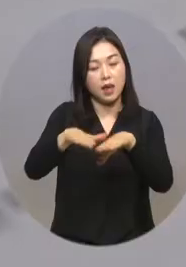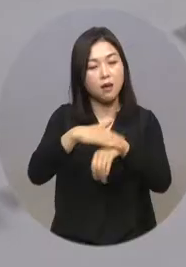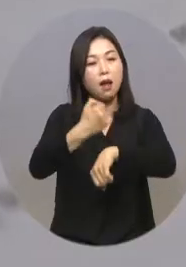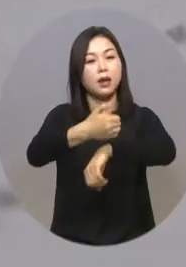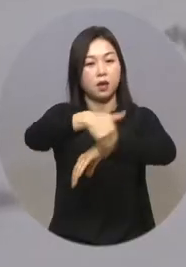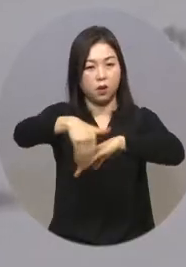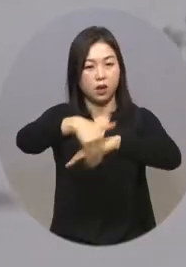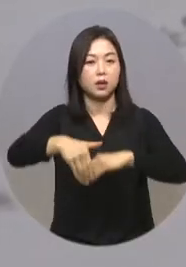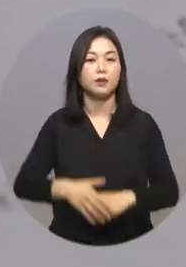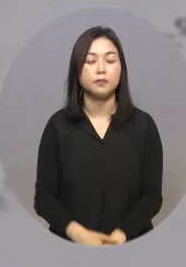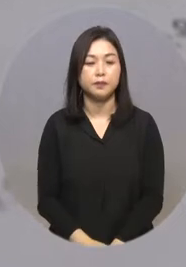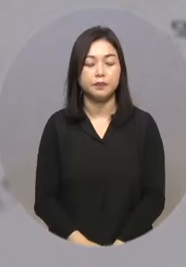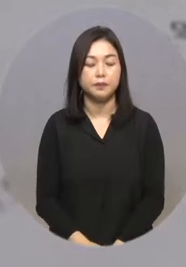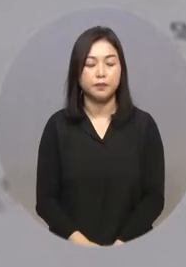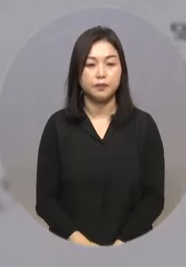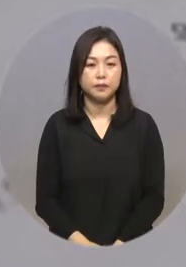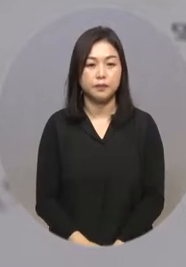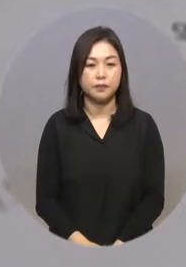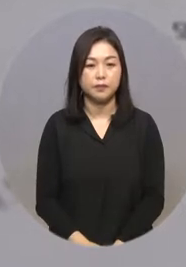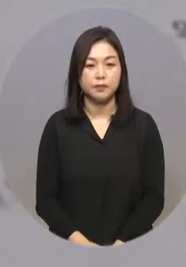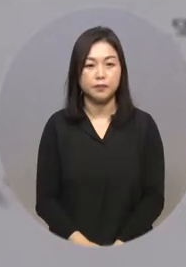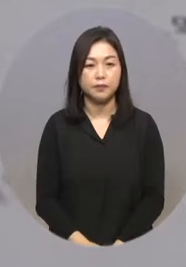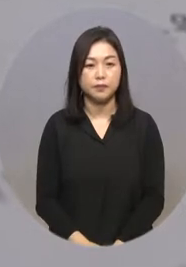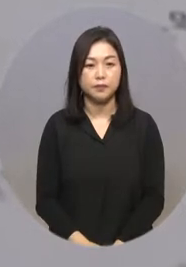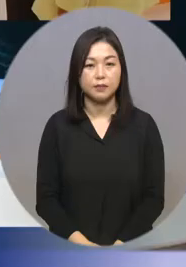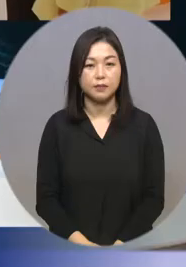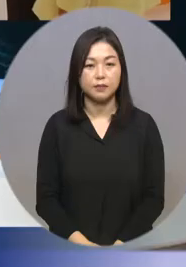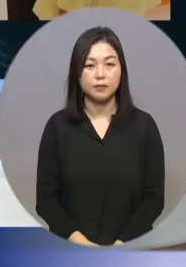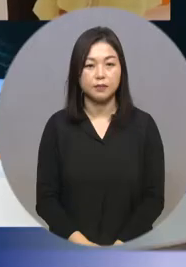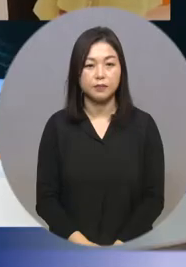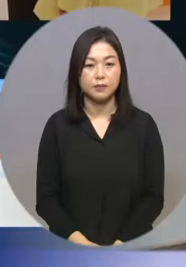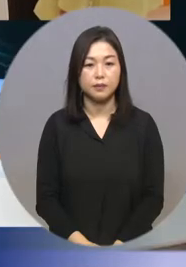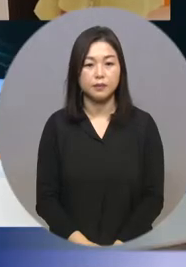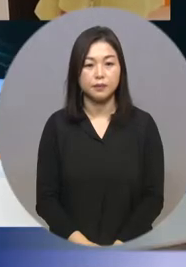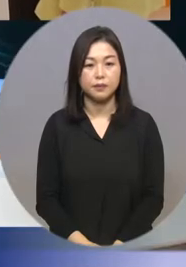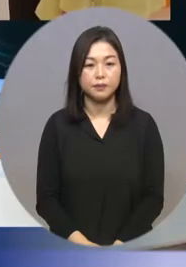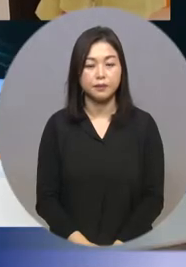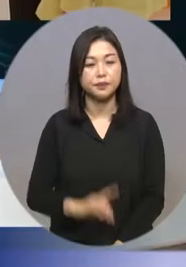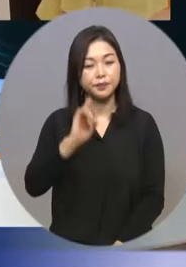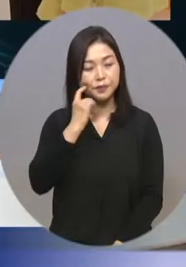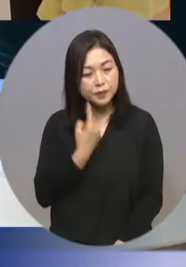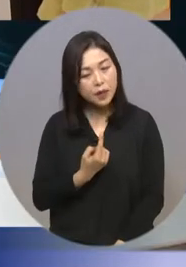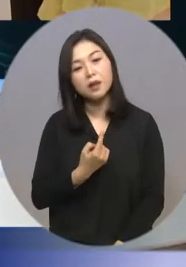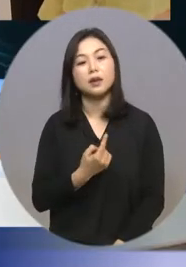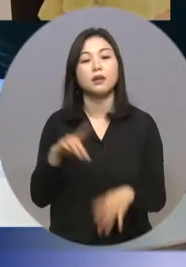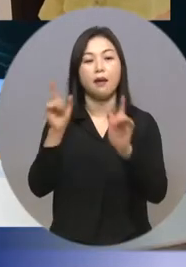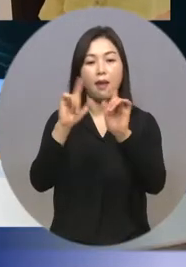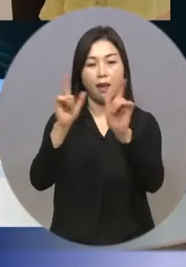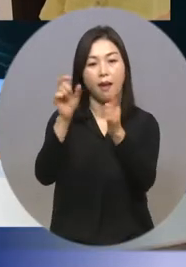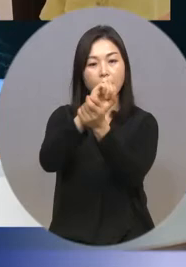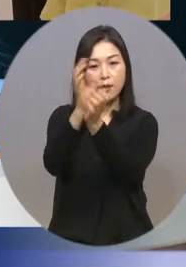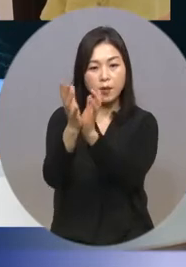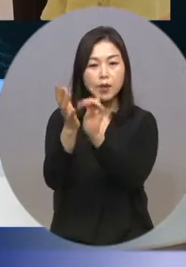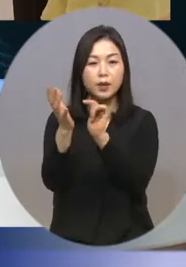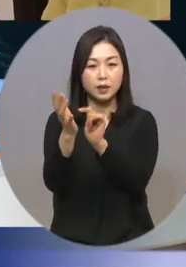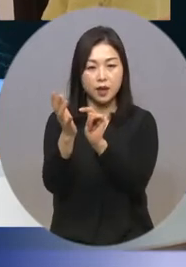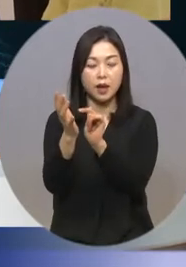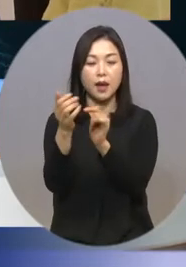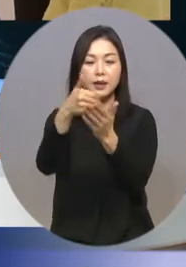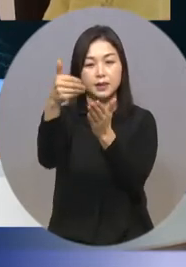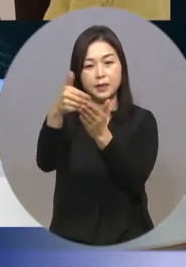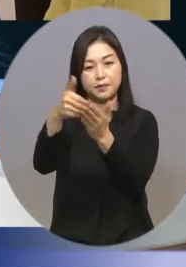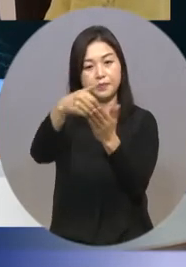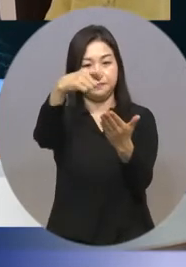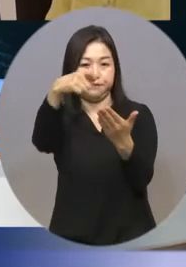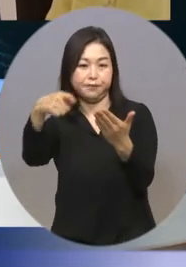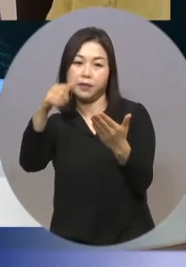회입니다 복지 tv 뉴스 이 역시 입니다 싱그럽고 아름다운 해바라기 1 꿈을 화폭에 가득담은 바